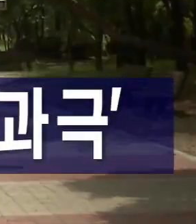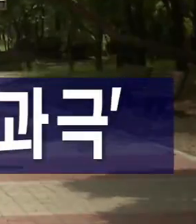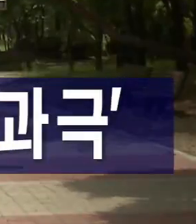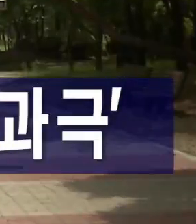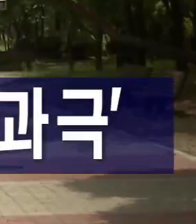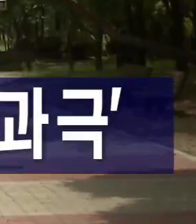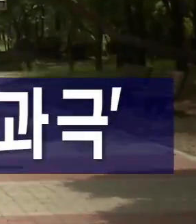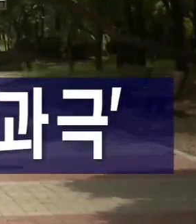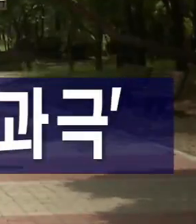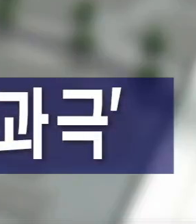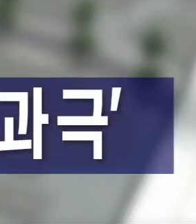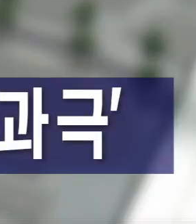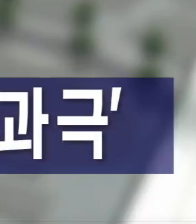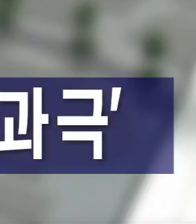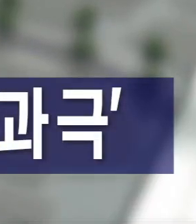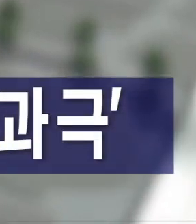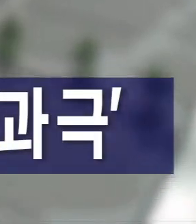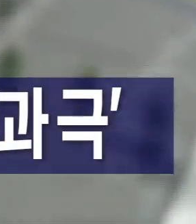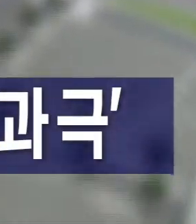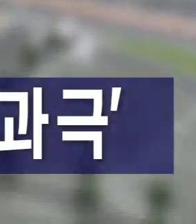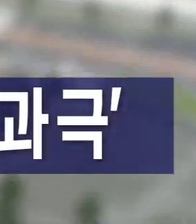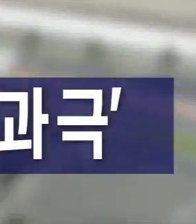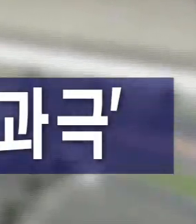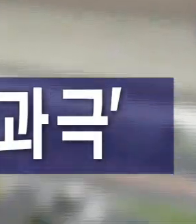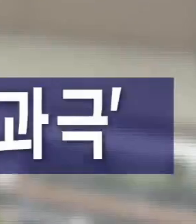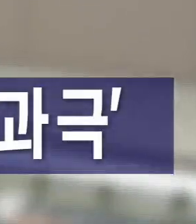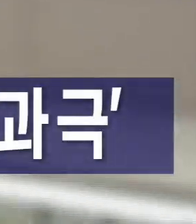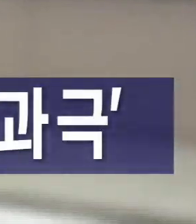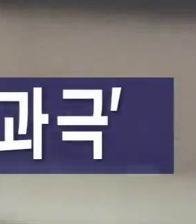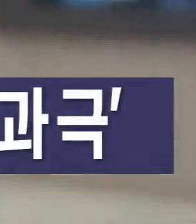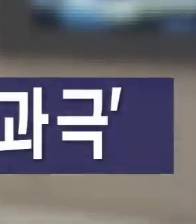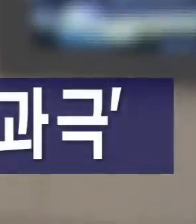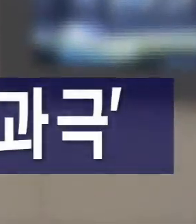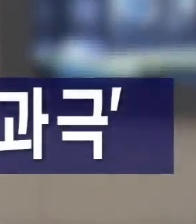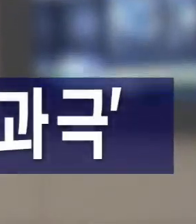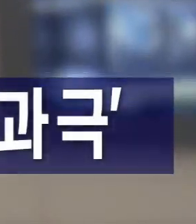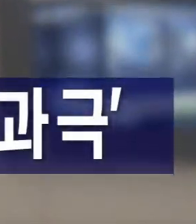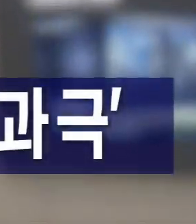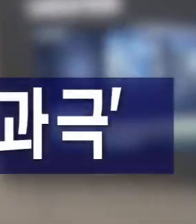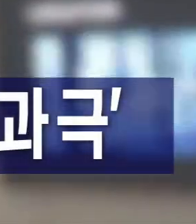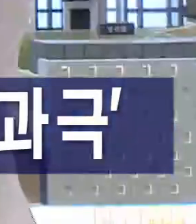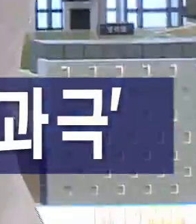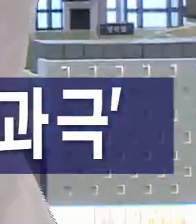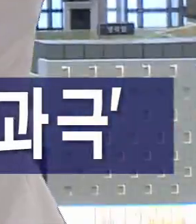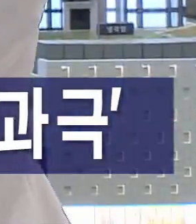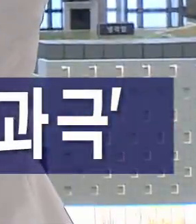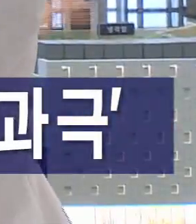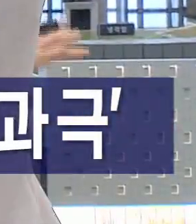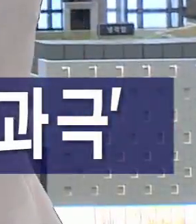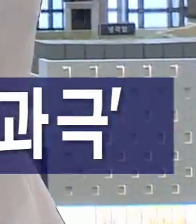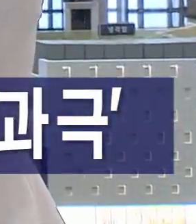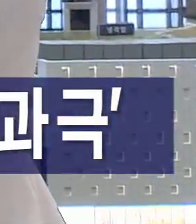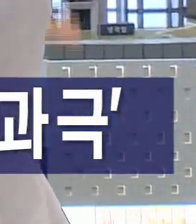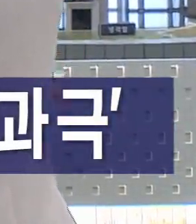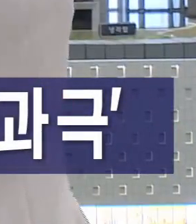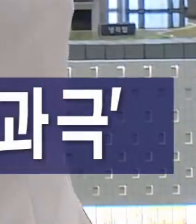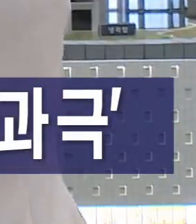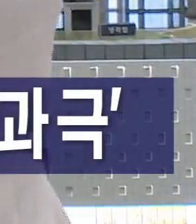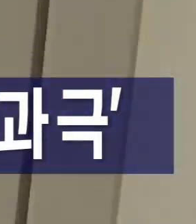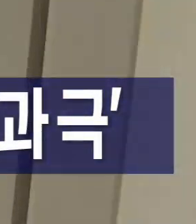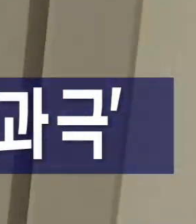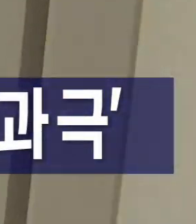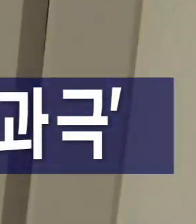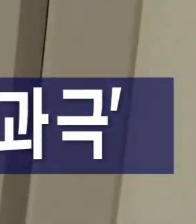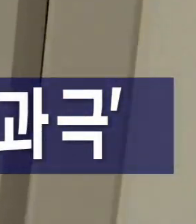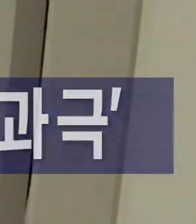청량가 논란이 일고 있는 청주의 한 주상복합 아파트에 청약자들이 몰렸습니다. 그런데 인근 지역에는 미분양 물량이 크게 늘고